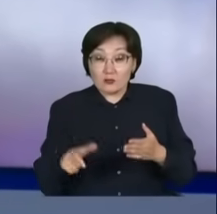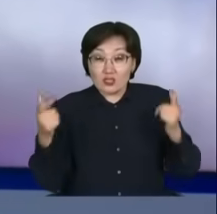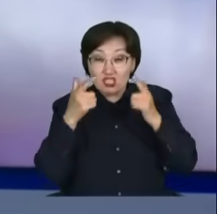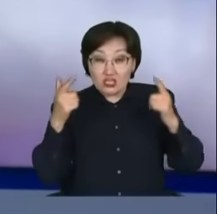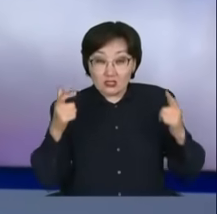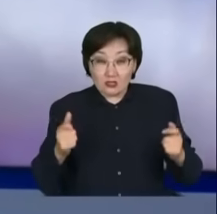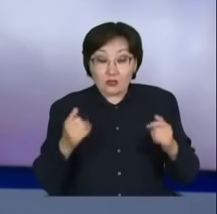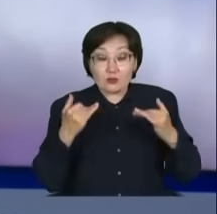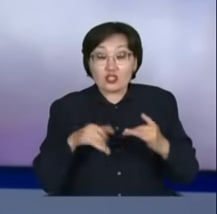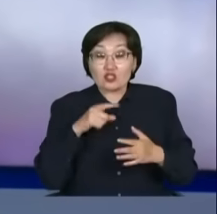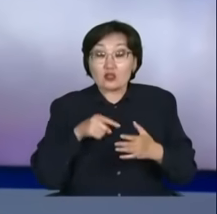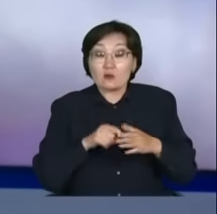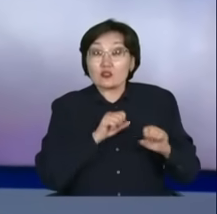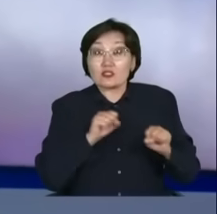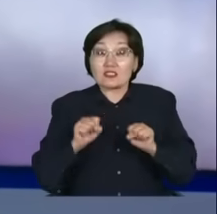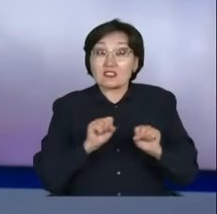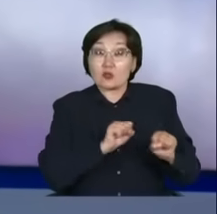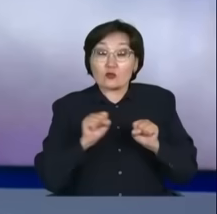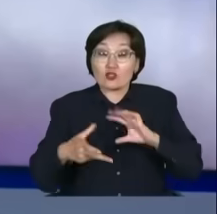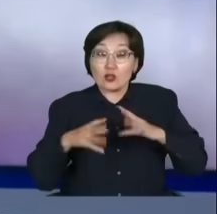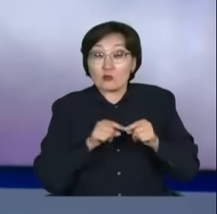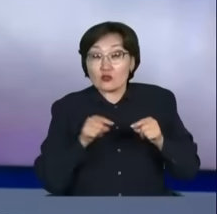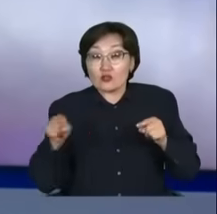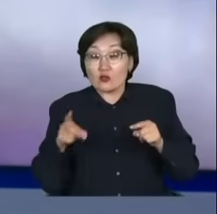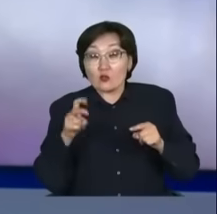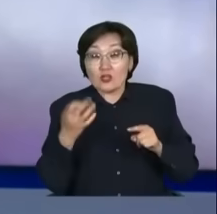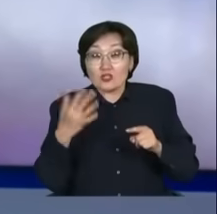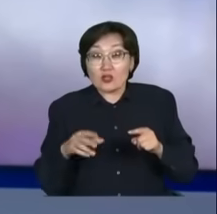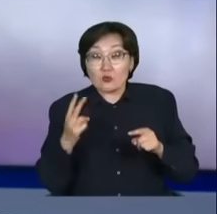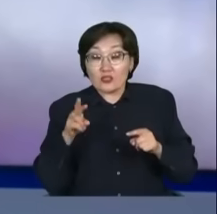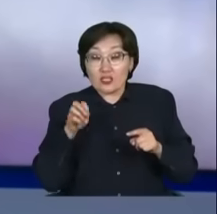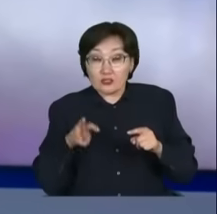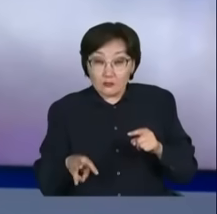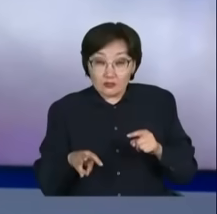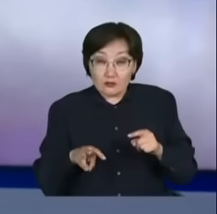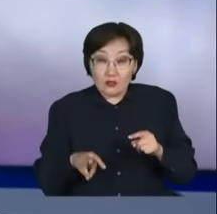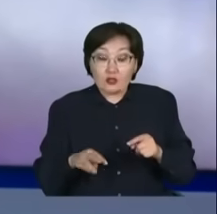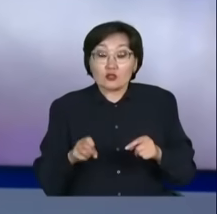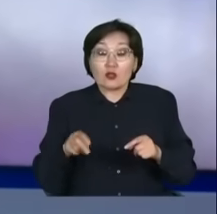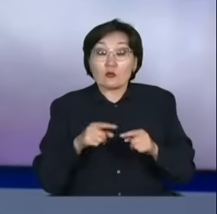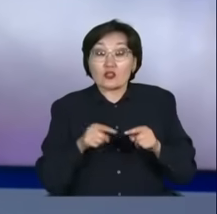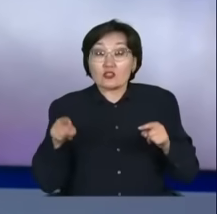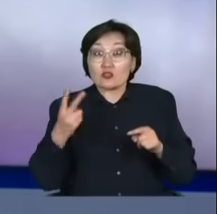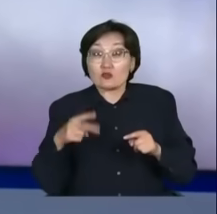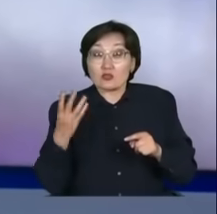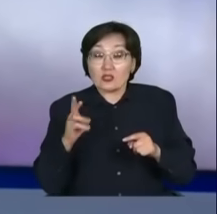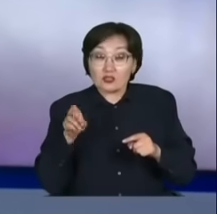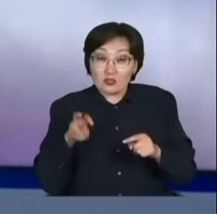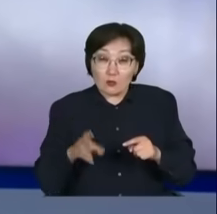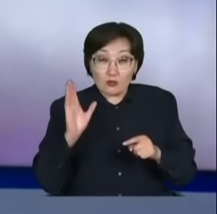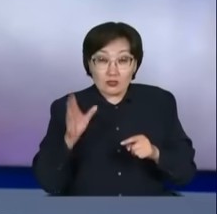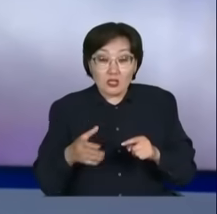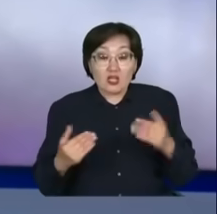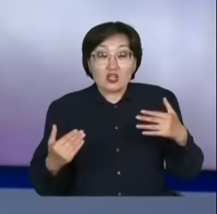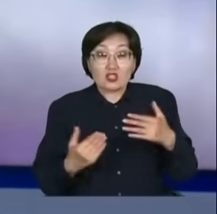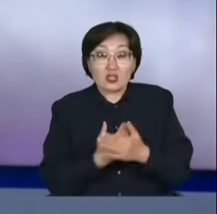жариялады. Қазір қаланы қорғайтын бөгеттердің жалпы ұзындығы 252 шақырымға жеткен, сондай-ақ ұзындығы 24 километр болатын